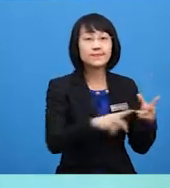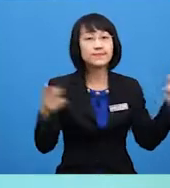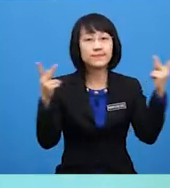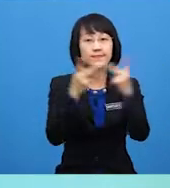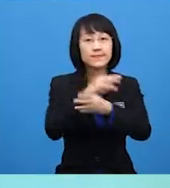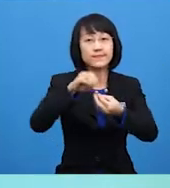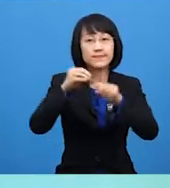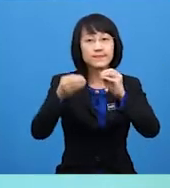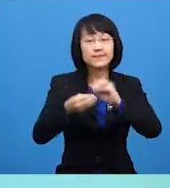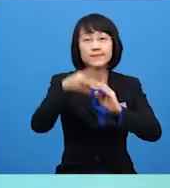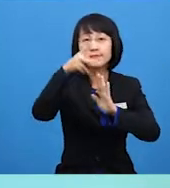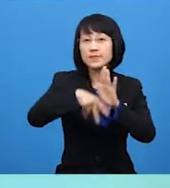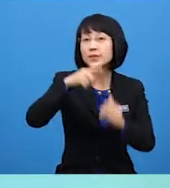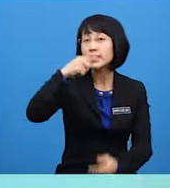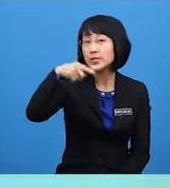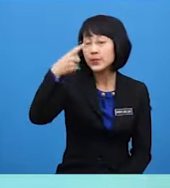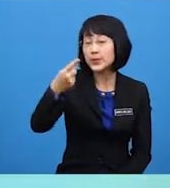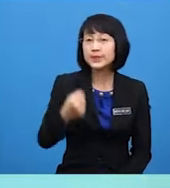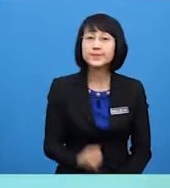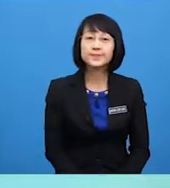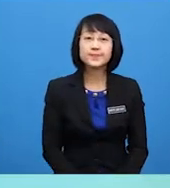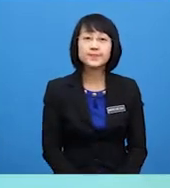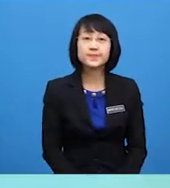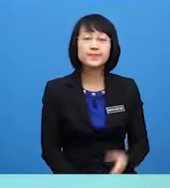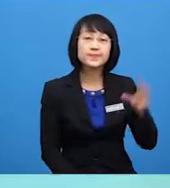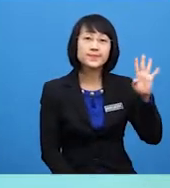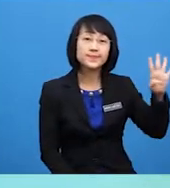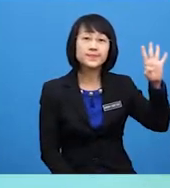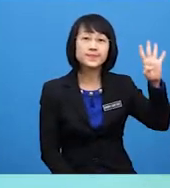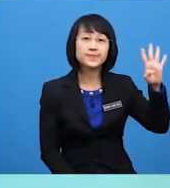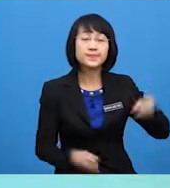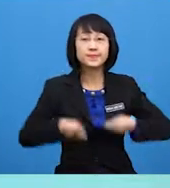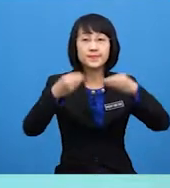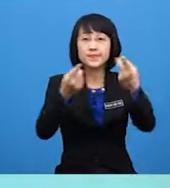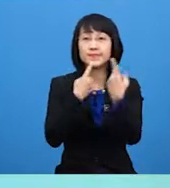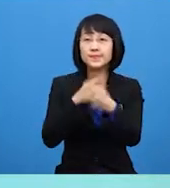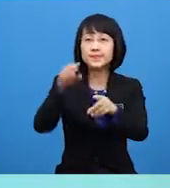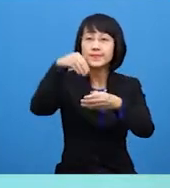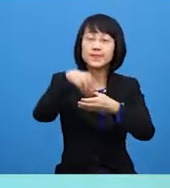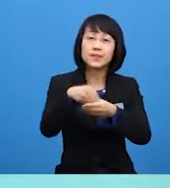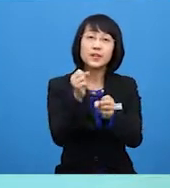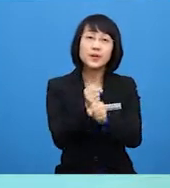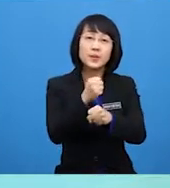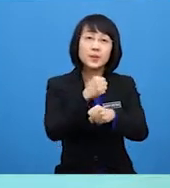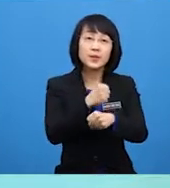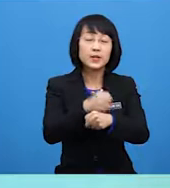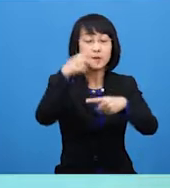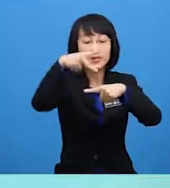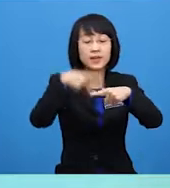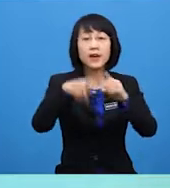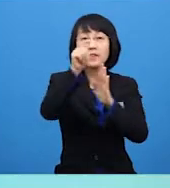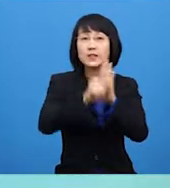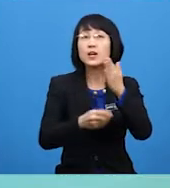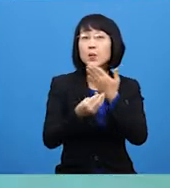darab nombor-nombor penyebut. Dan keempat, beri jawapan dalam bentuk pecahan termudah.